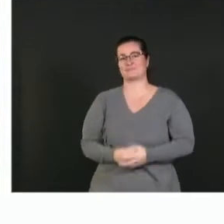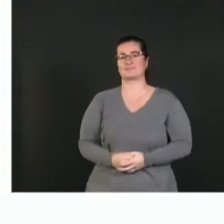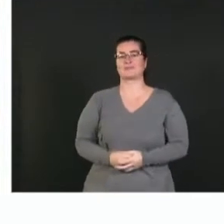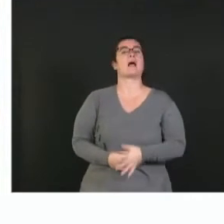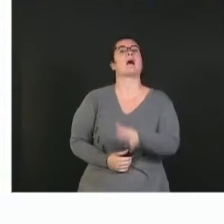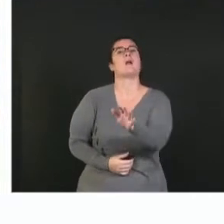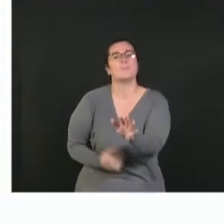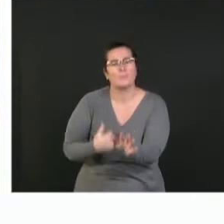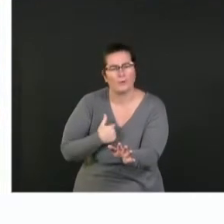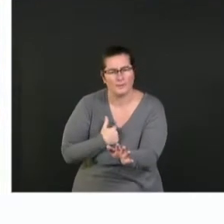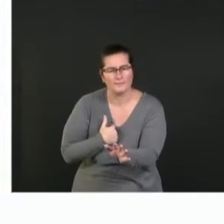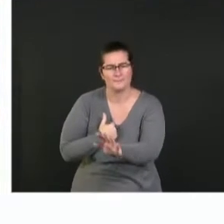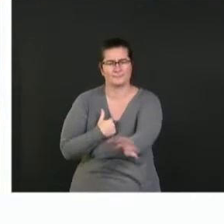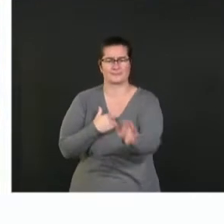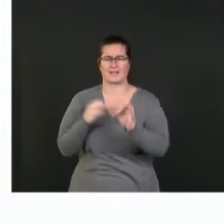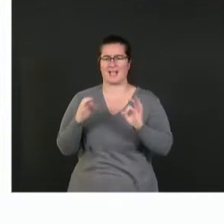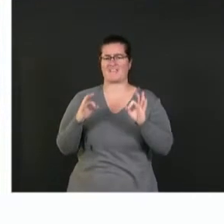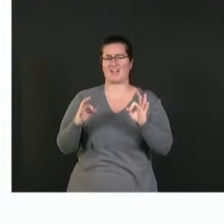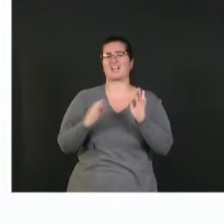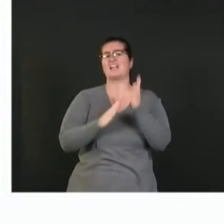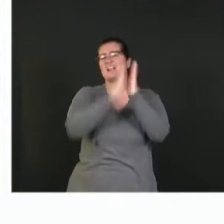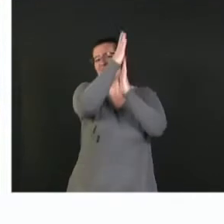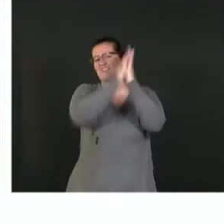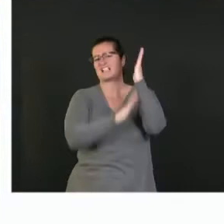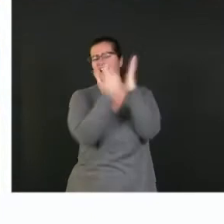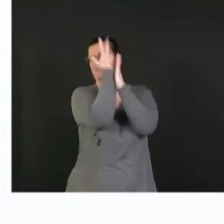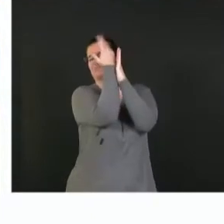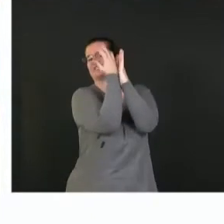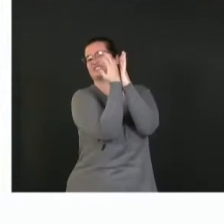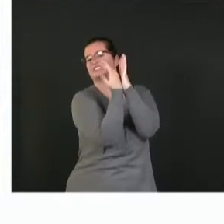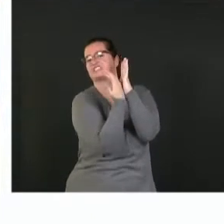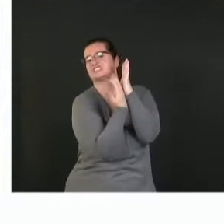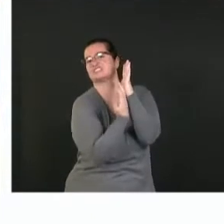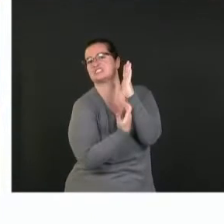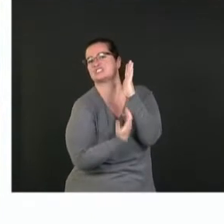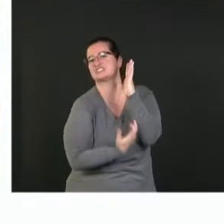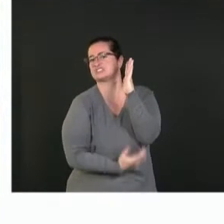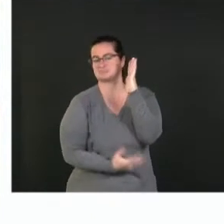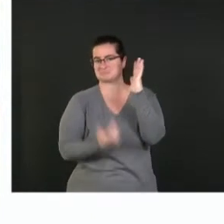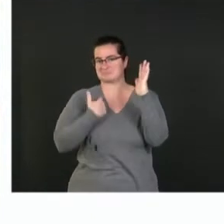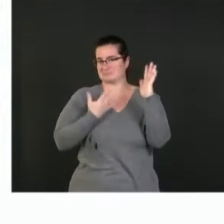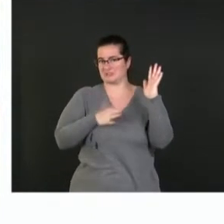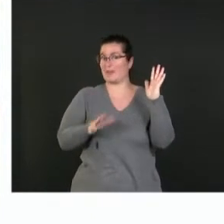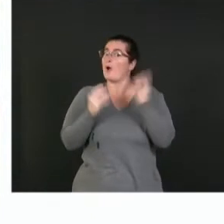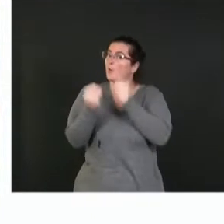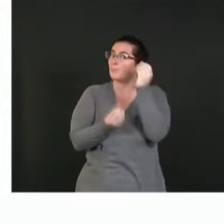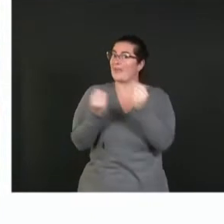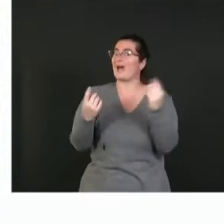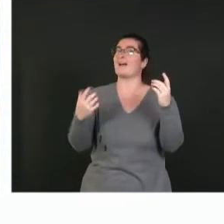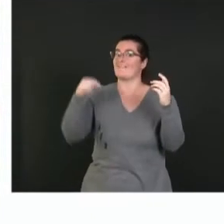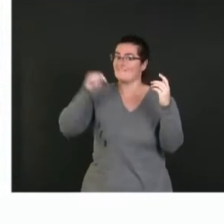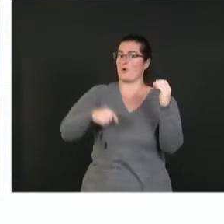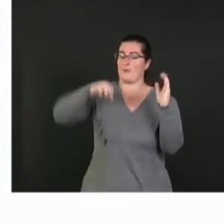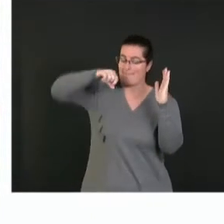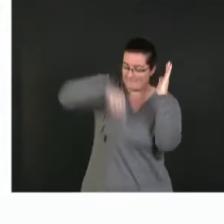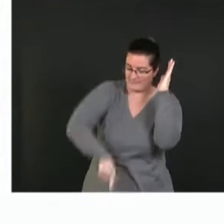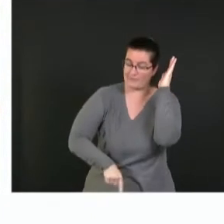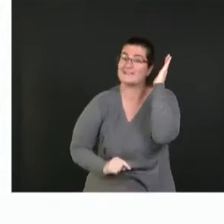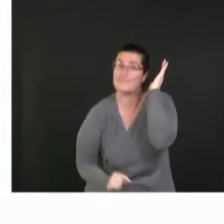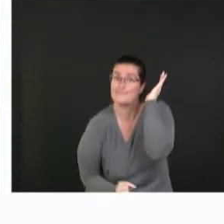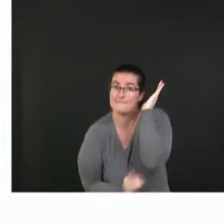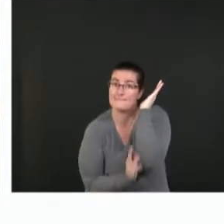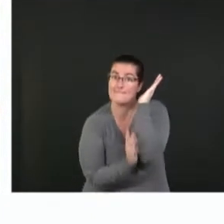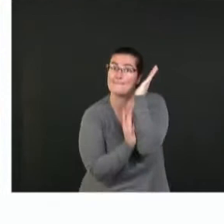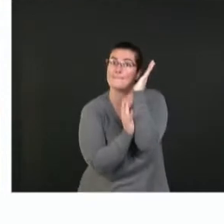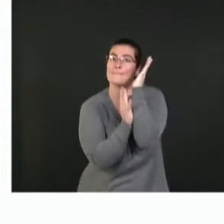un fanatique des façades végétalisées, sauf si on plante dans la terre et que ce sont des grimpants, mais en tout cas, tout le reste me semble être